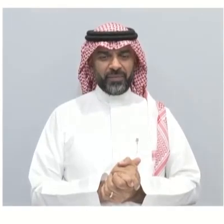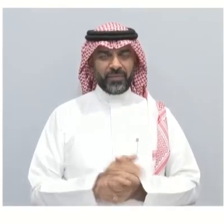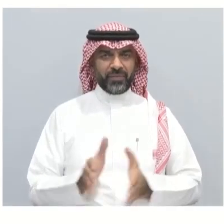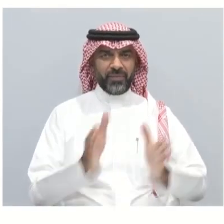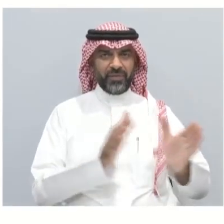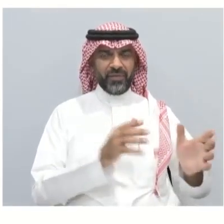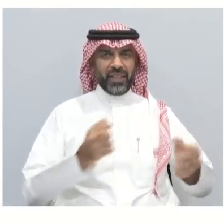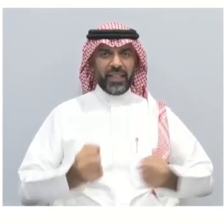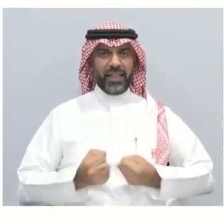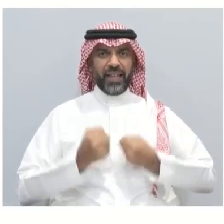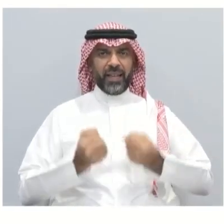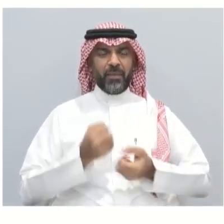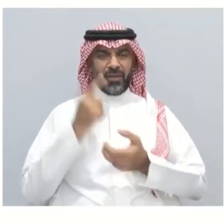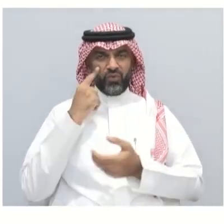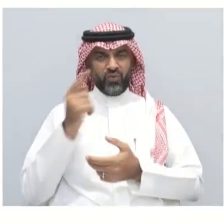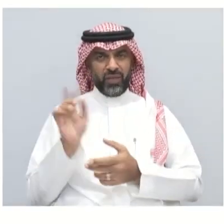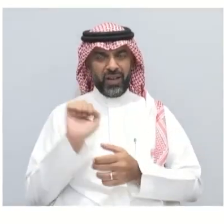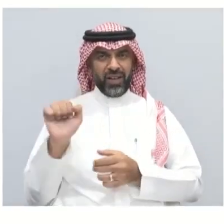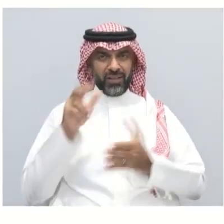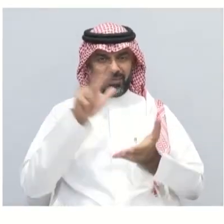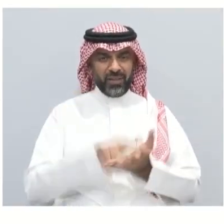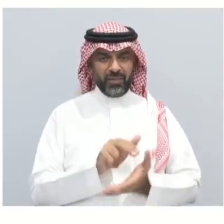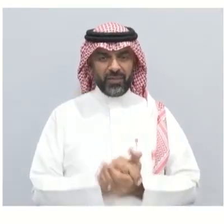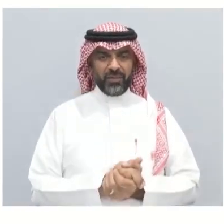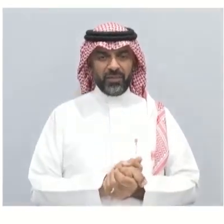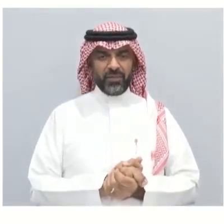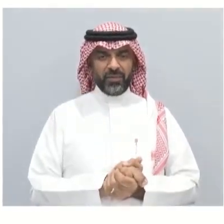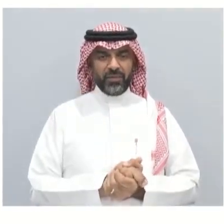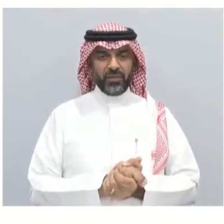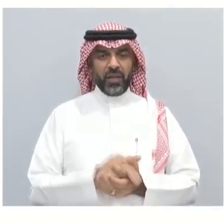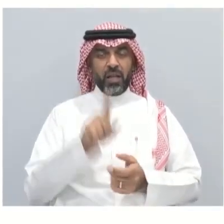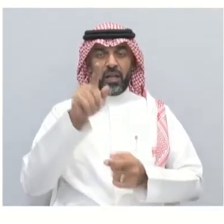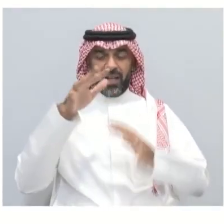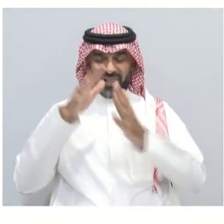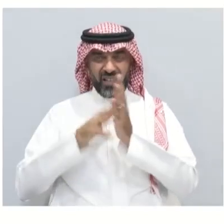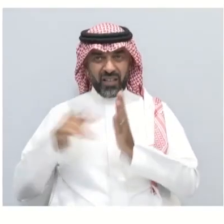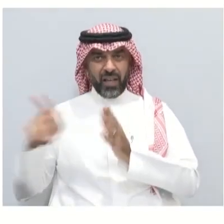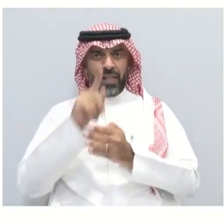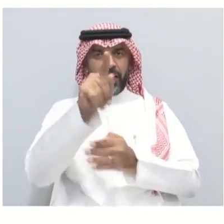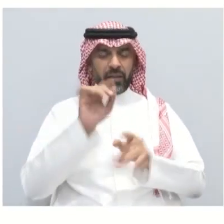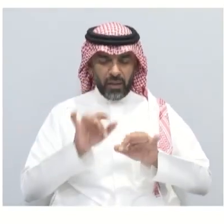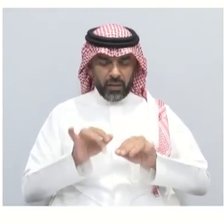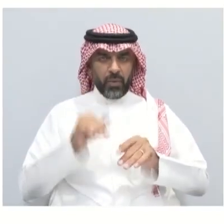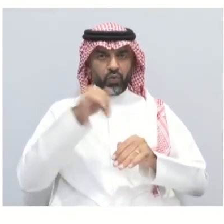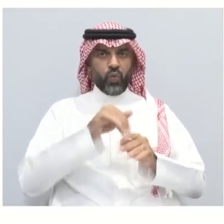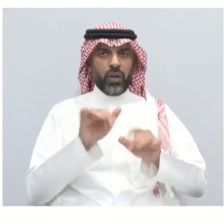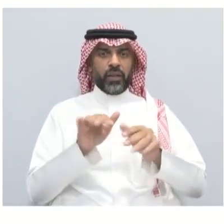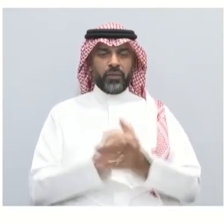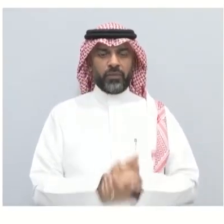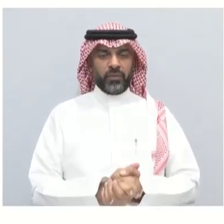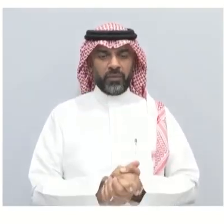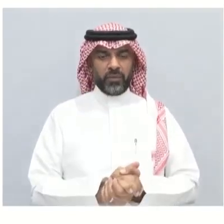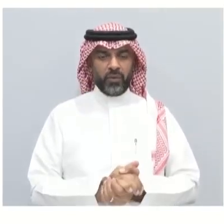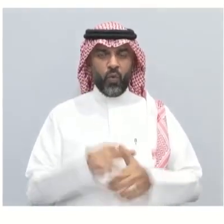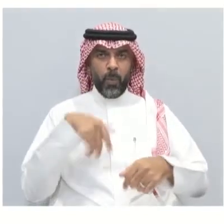دعونا نحل تدريبات خاصه بالعملي اكتب النص التالي ونسق على حاسبك نفترض اني قمت بكتابه